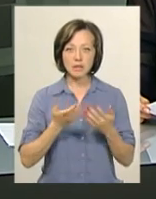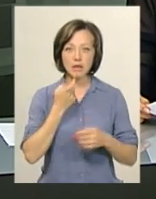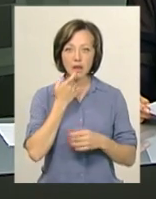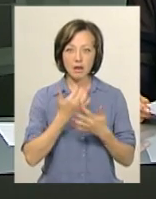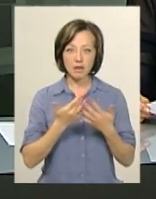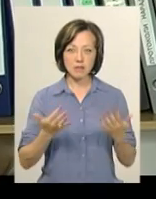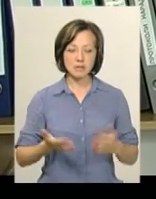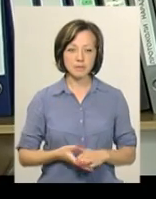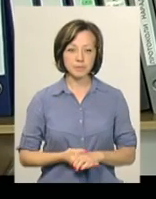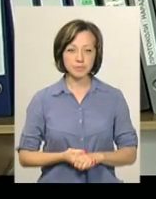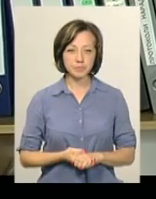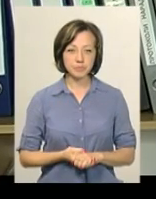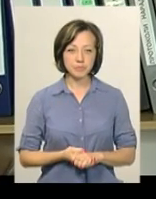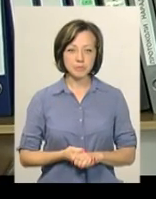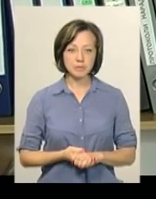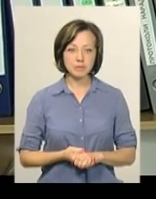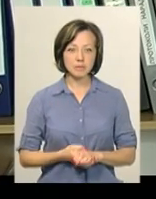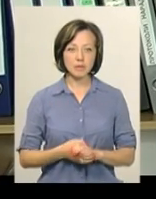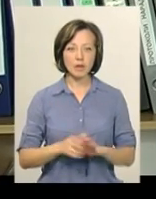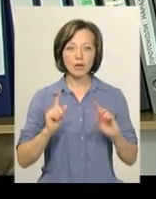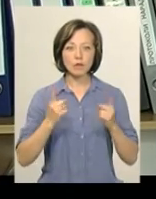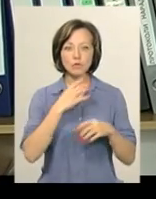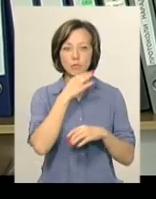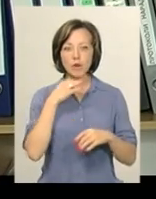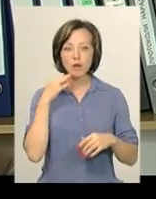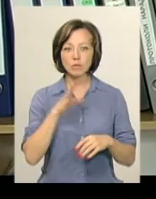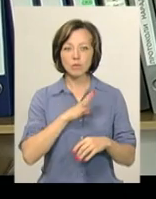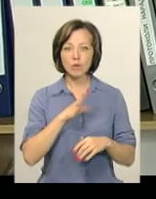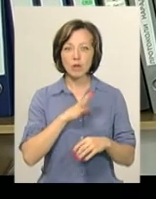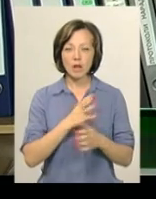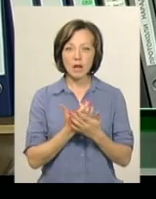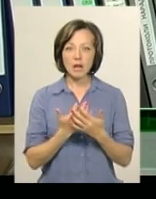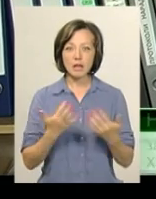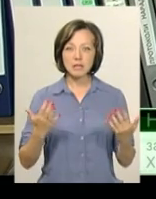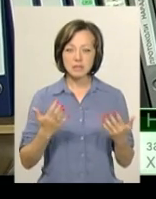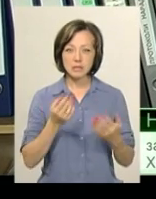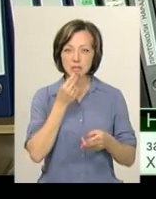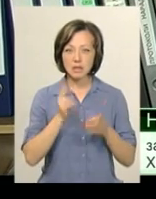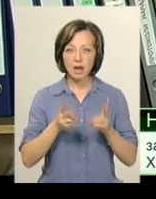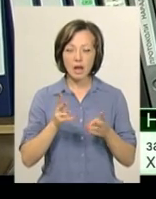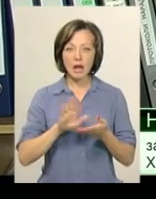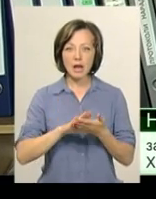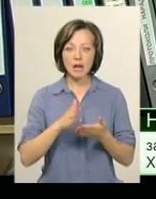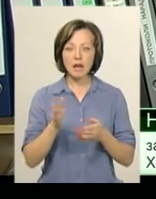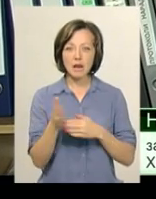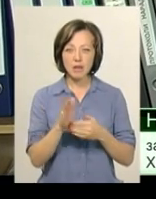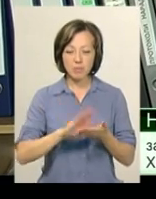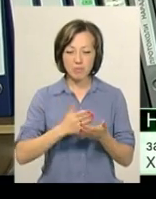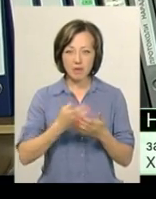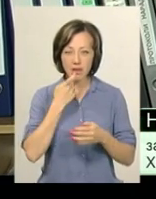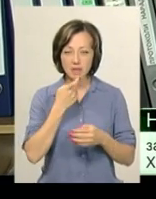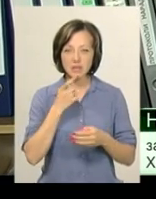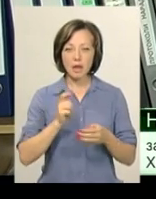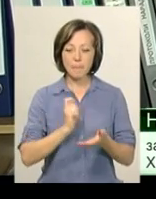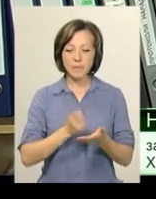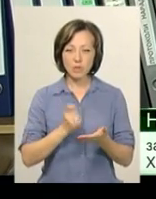яєць. Дуже багато було всяких страв, була і риба в клярі, тобто де використовувалися яйця, і біточки були, де